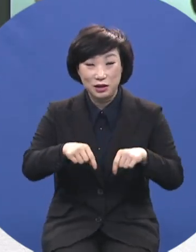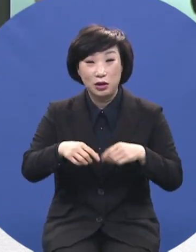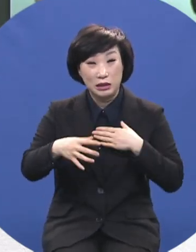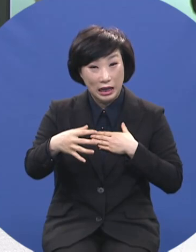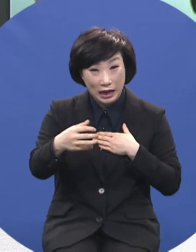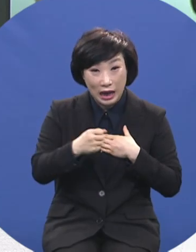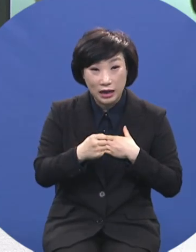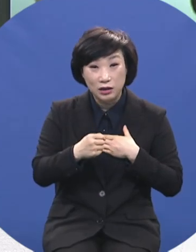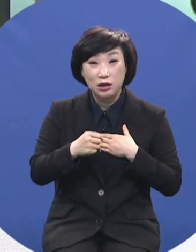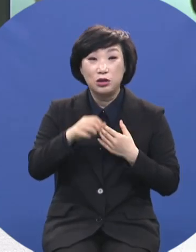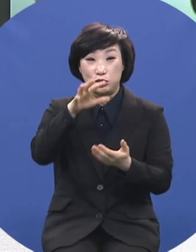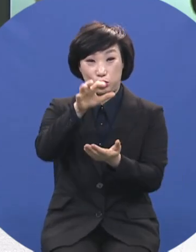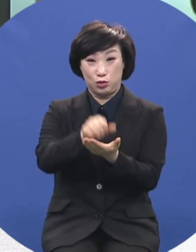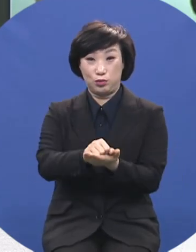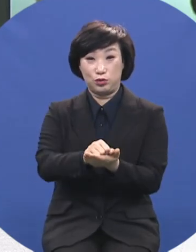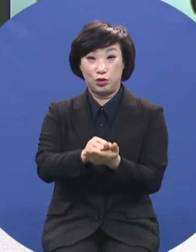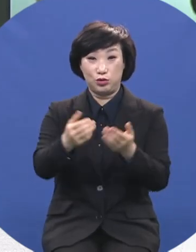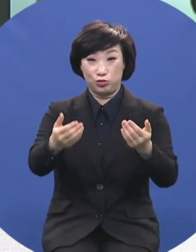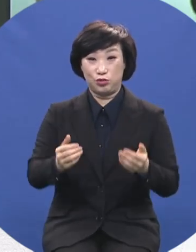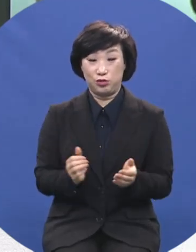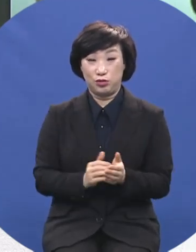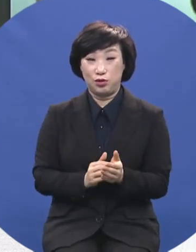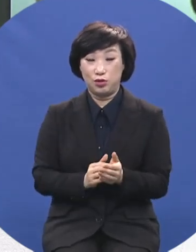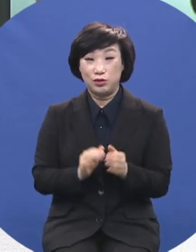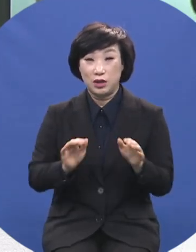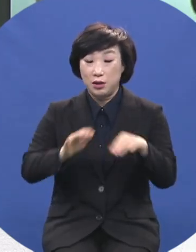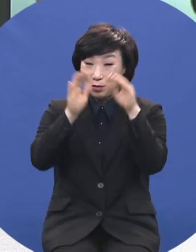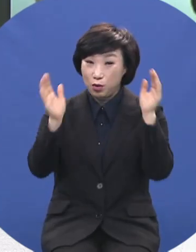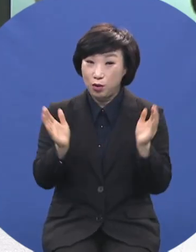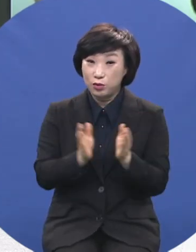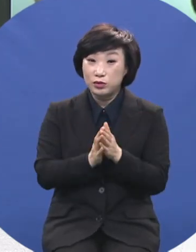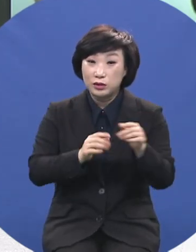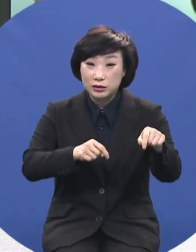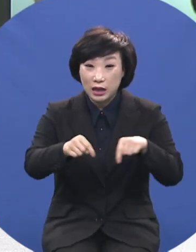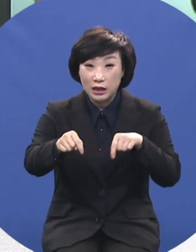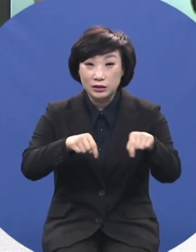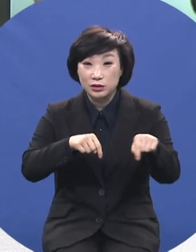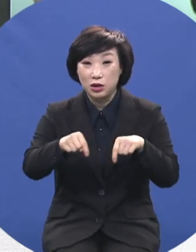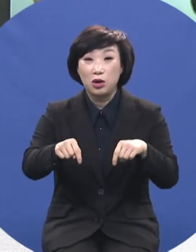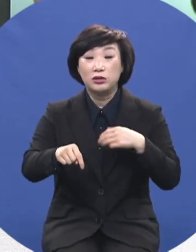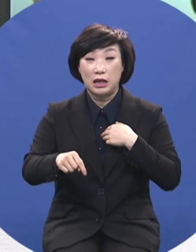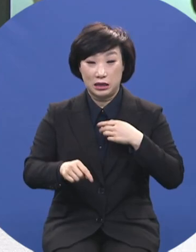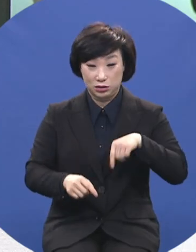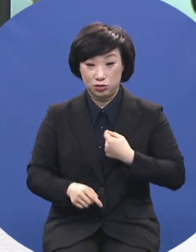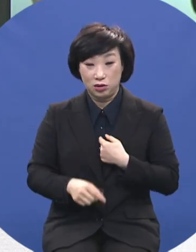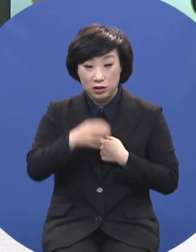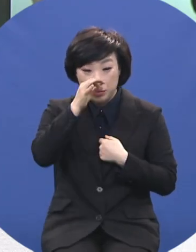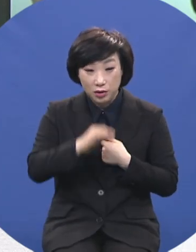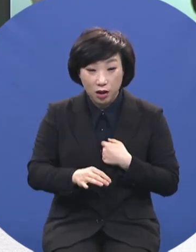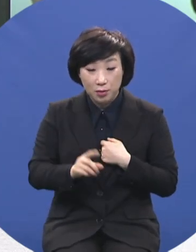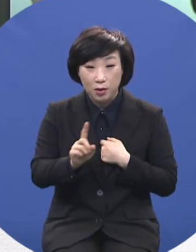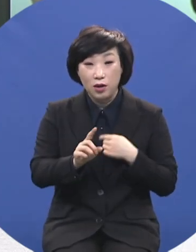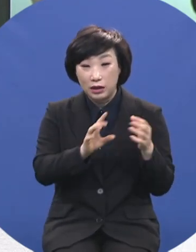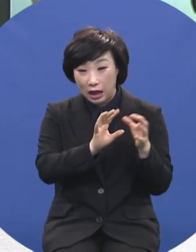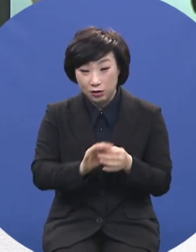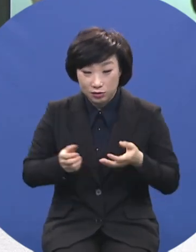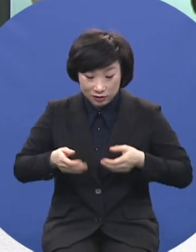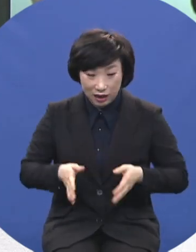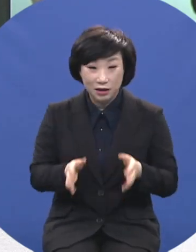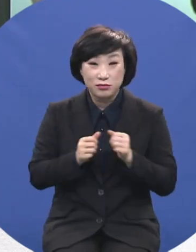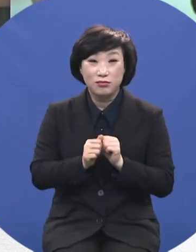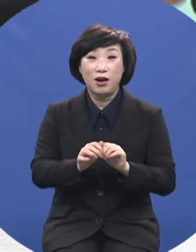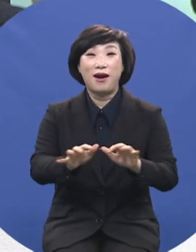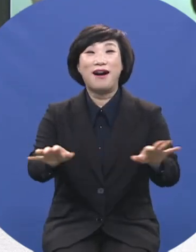소유해, 정복해. 모든 것을 다스리기가 네 스스로 힘들면 계속 생육하고